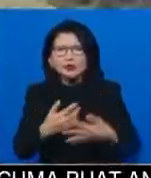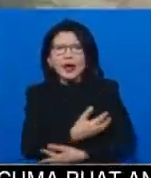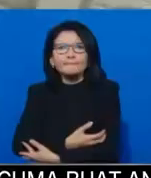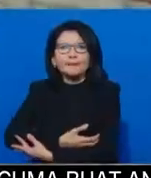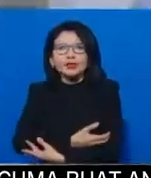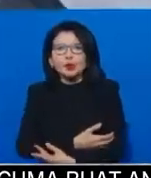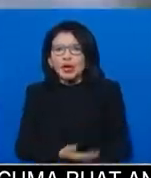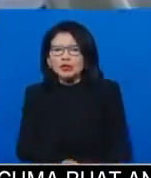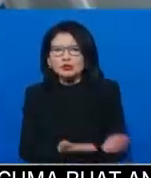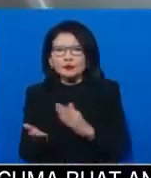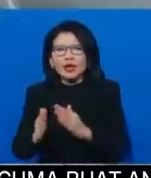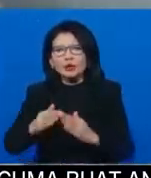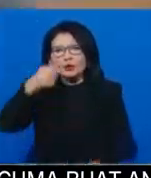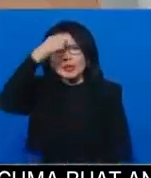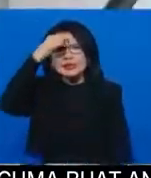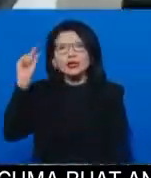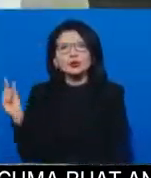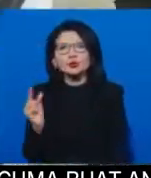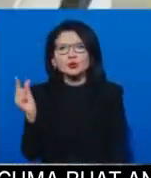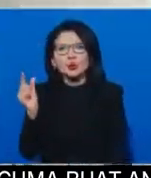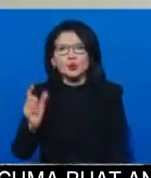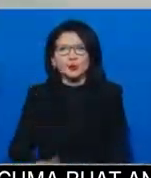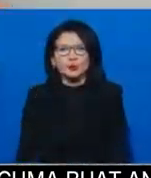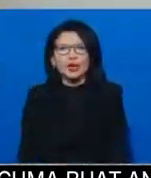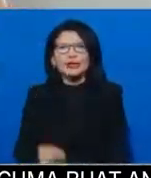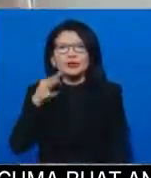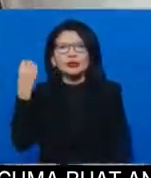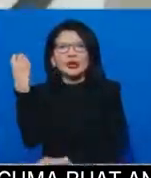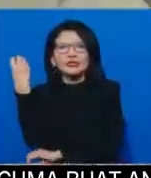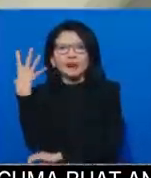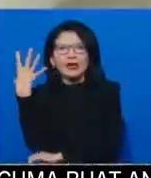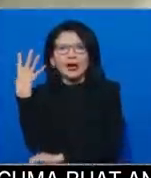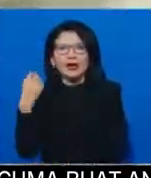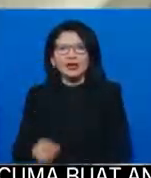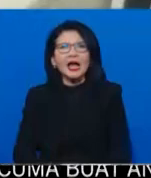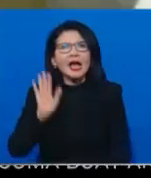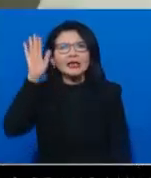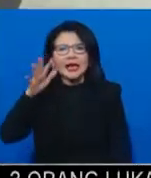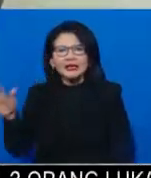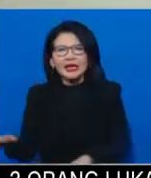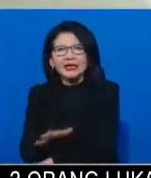langsung dipindahkan ke Rumah Sakit Umum Daerah Wongsonegoro, Semarang dan nantinya akan dirawat di